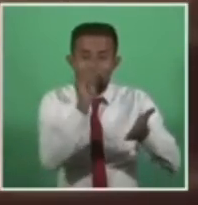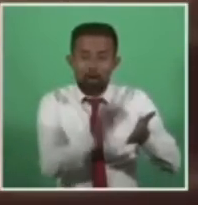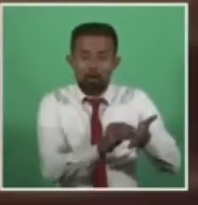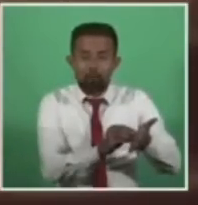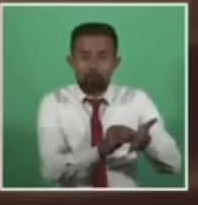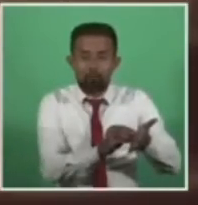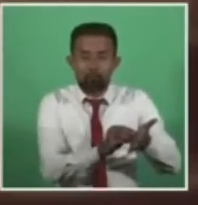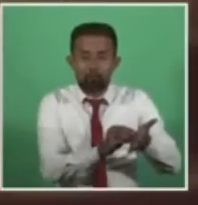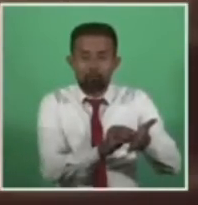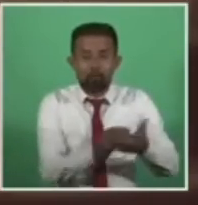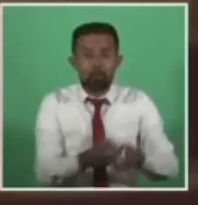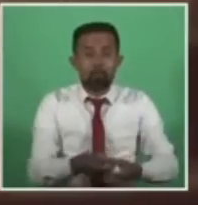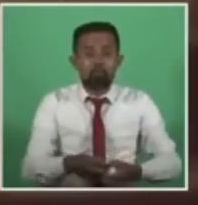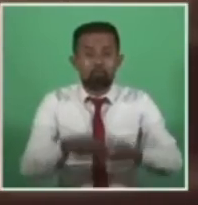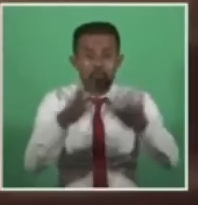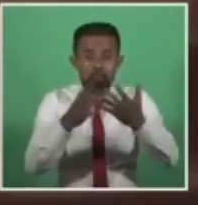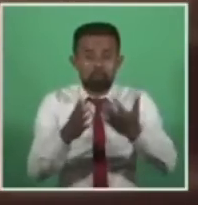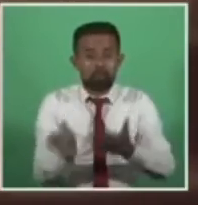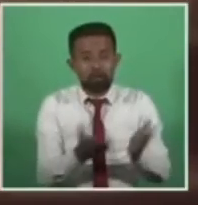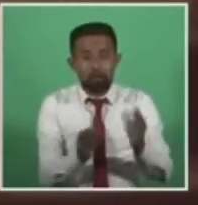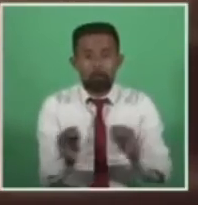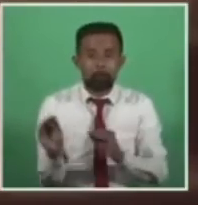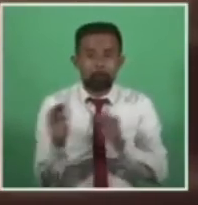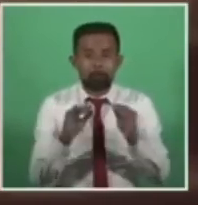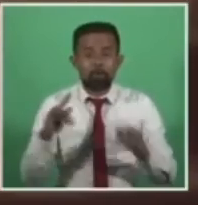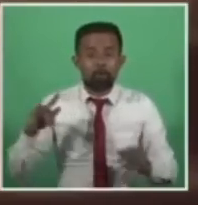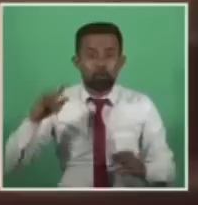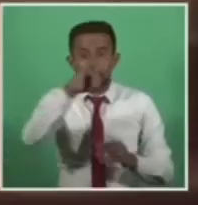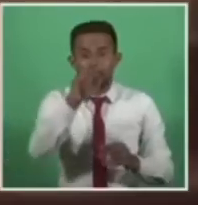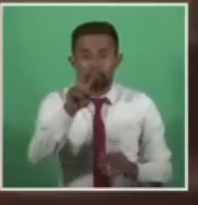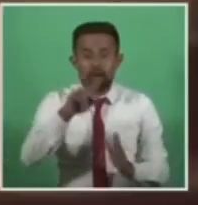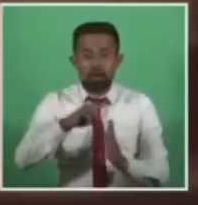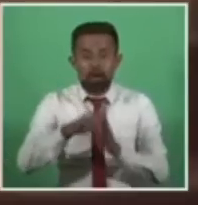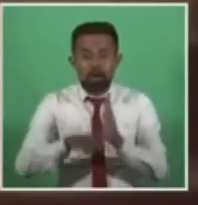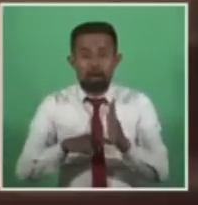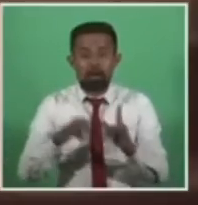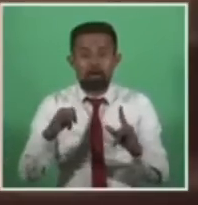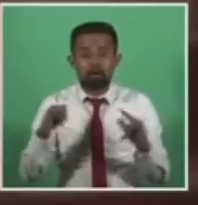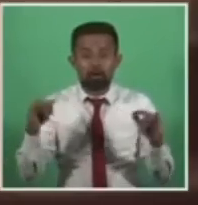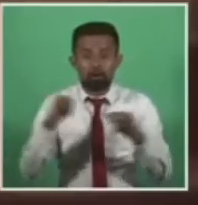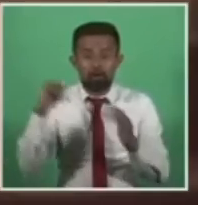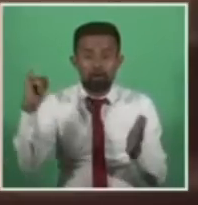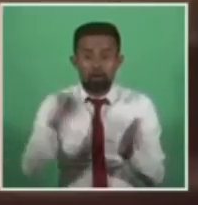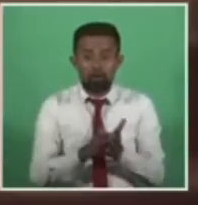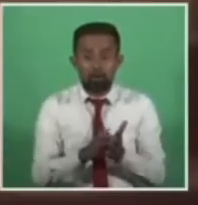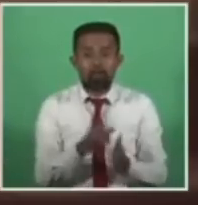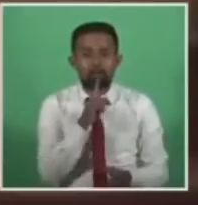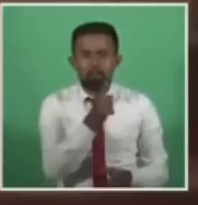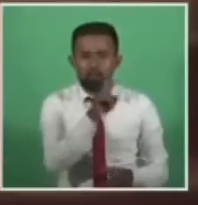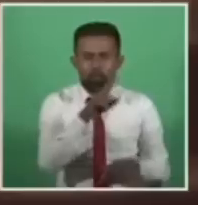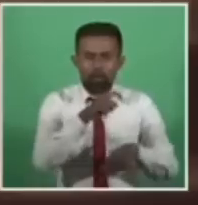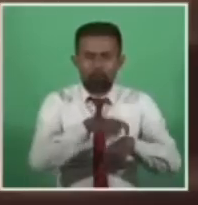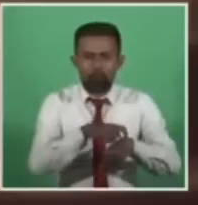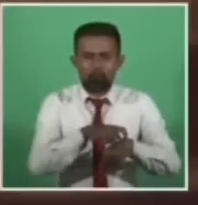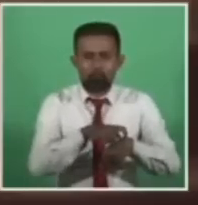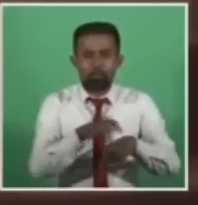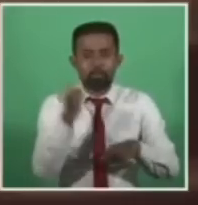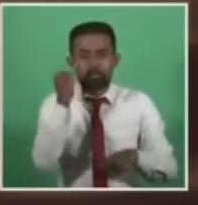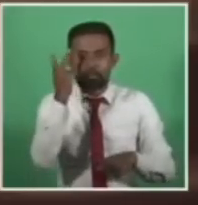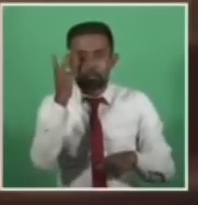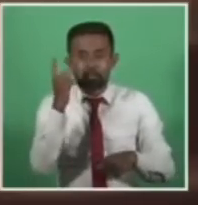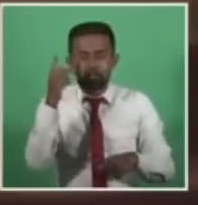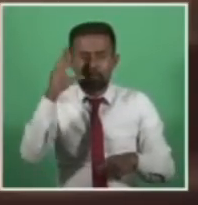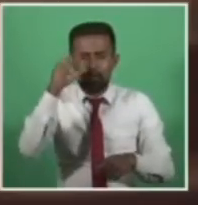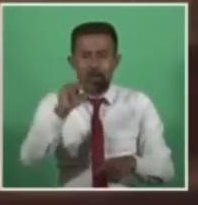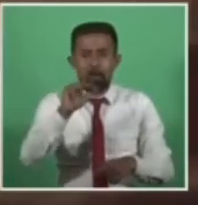තියෙනවා බෝම්බේ ගියාන් පස්සෙත් ගුවන් යාන දෙකක් ශ්‍රී ලංකන් ගුවන් සේවයේ ලංකාවට ආව, එකක් දවල් 12ට ආවා සිංගප්පූරුවේ ඉඳලා, එකක්